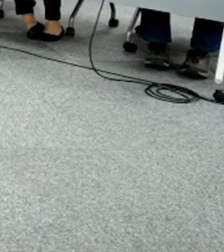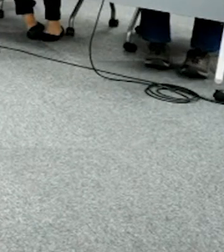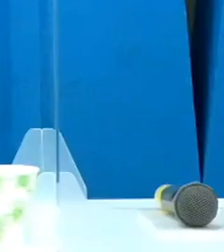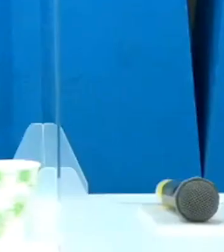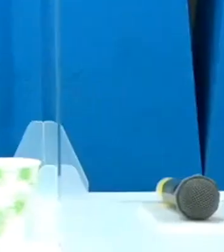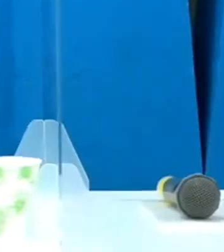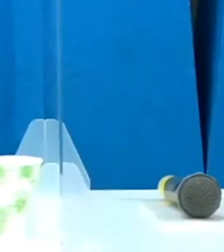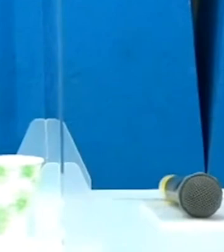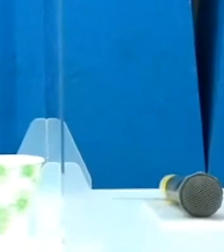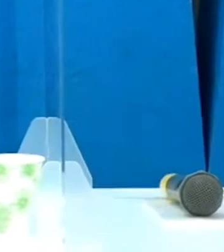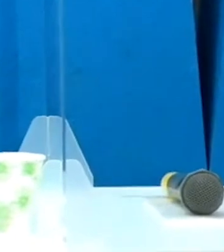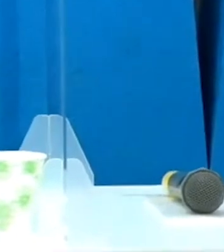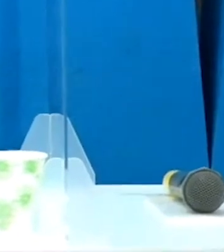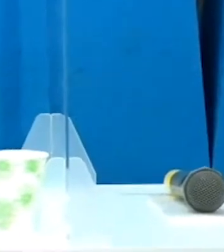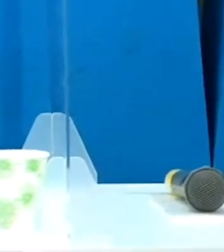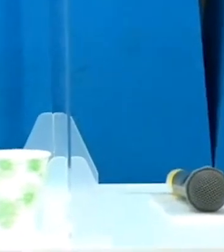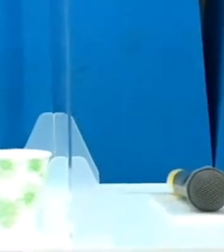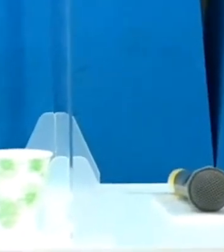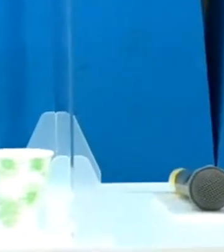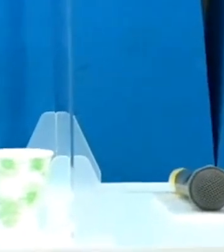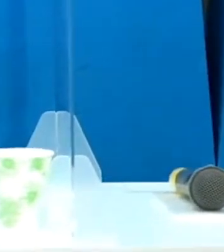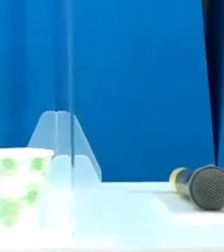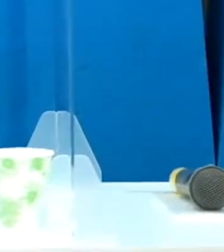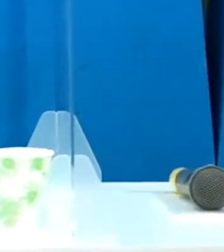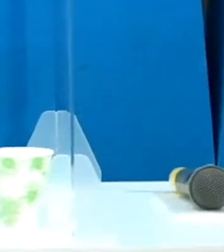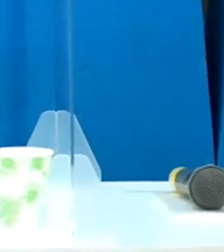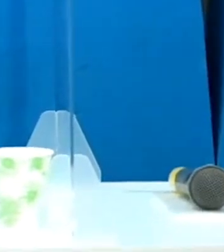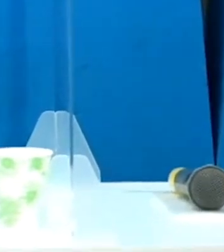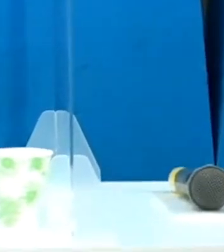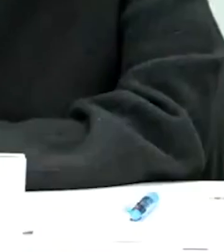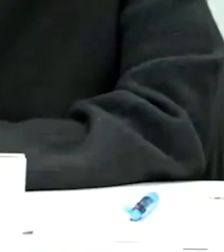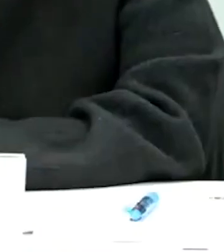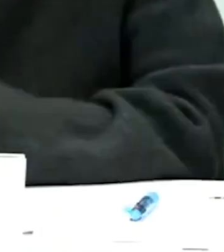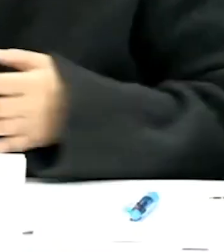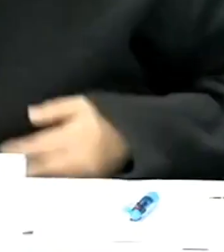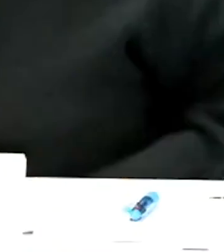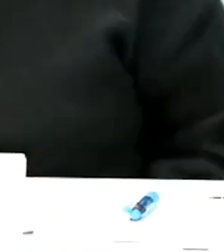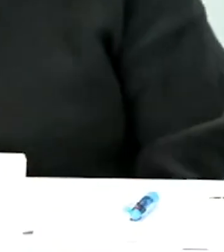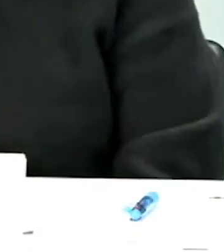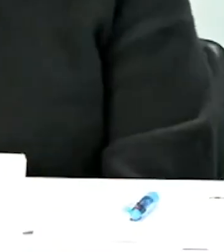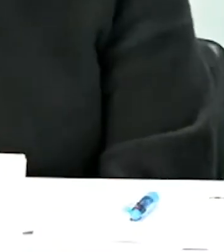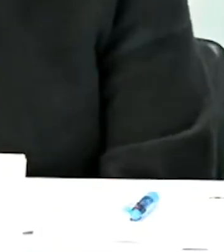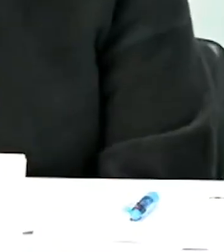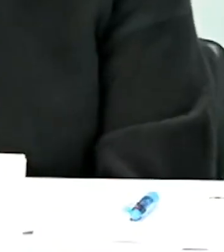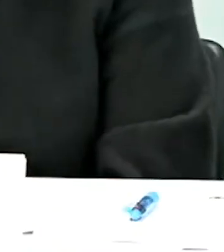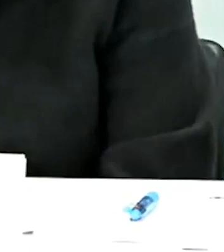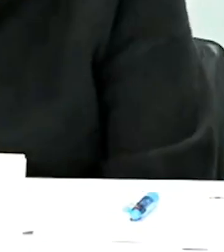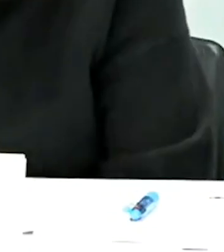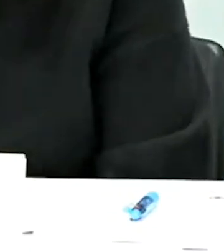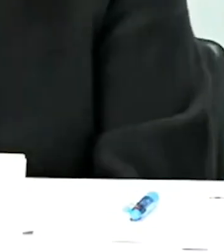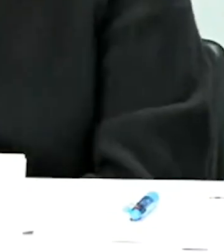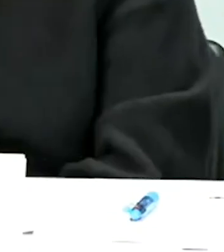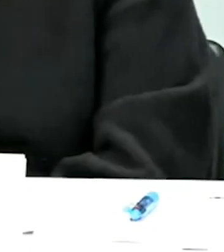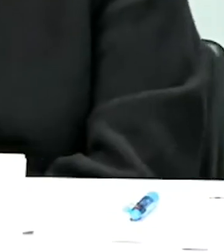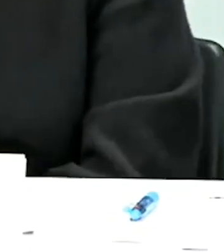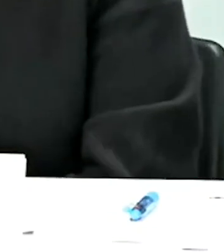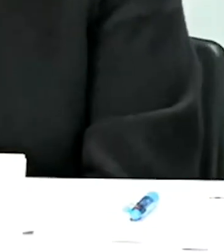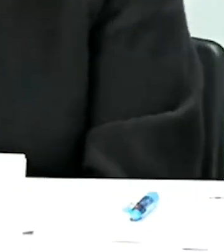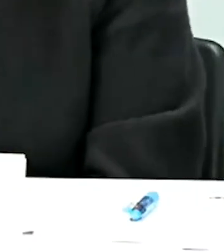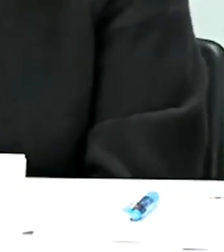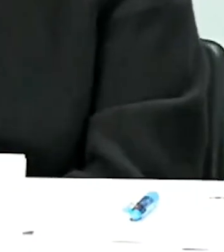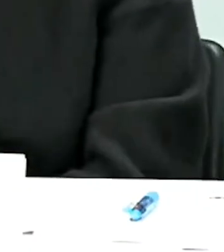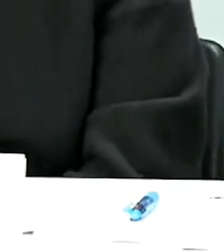ます確か山岸さんの所でお会いしましたねあの本当に当然良かったですもう